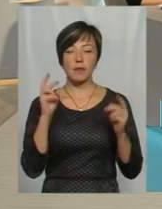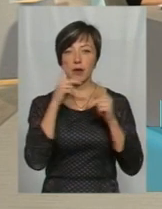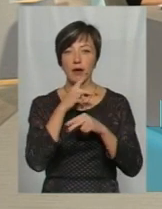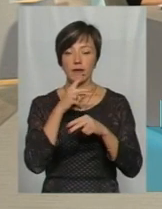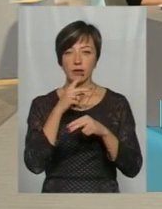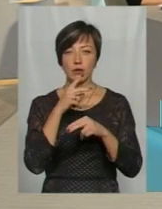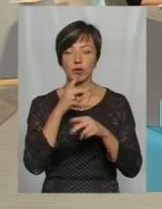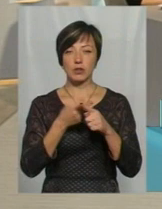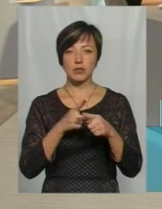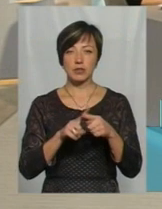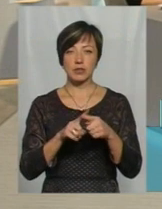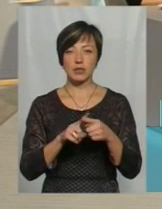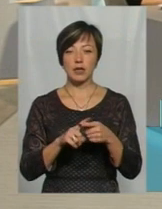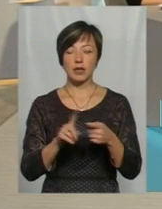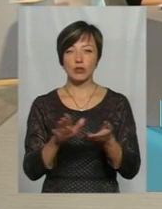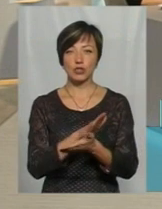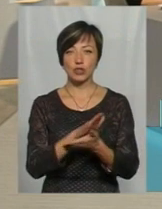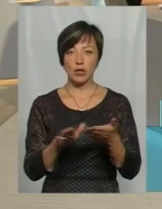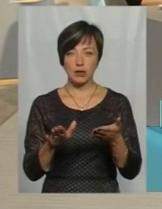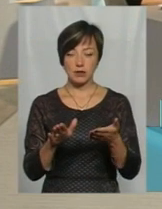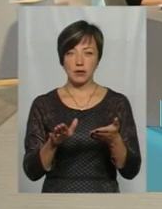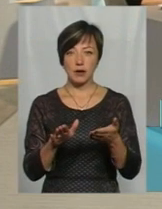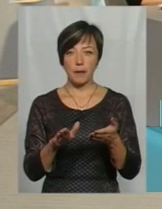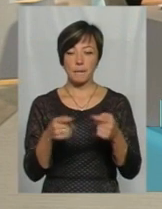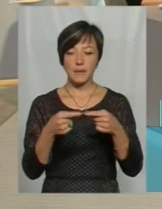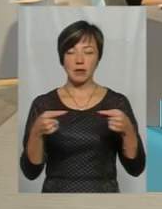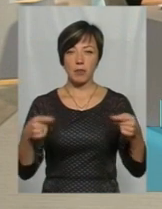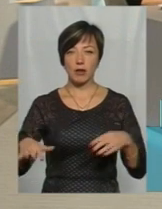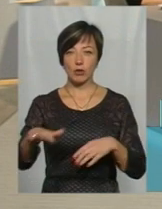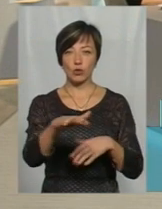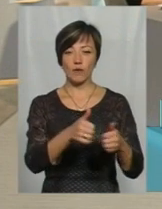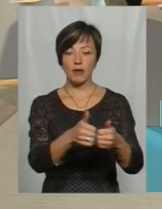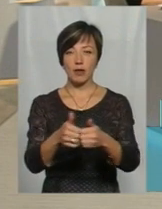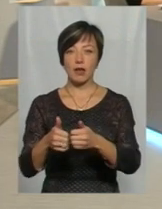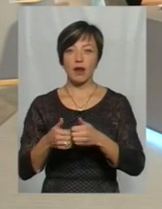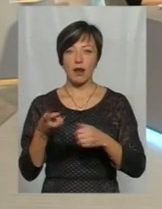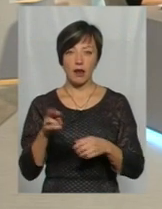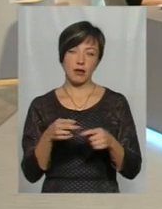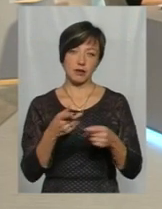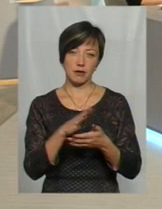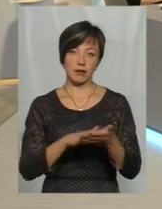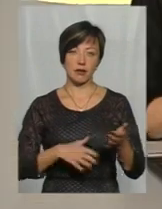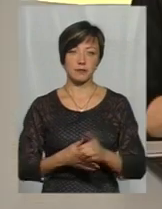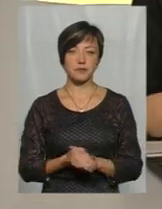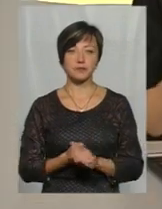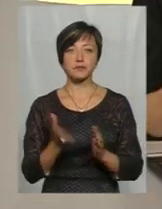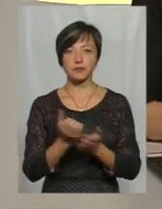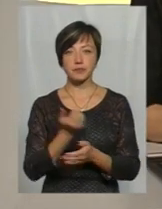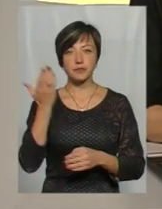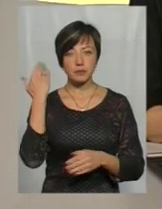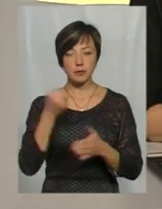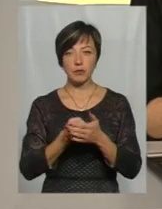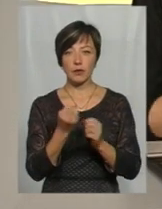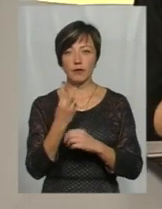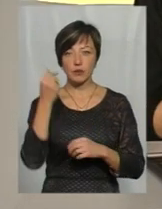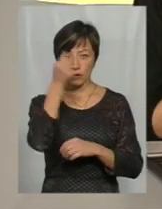неправильно, значить, знезаражуються предмети довкілля і таке інше. Виходить, що раніше до